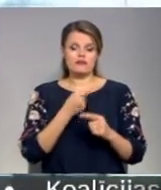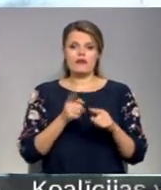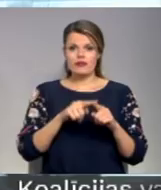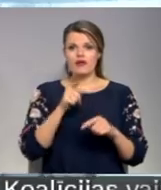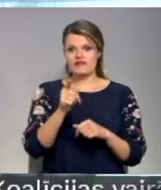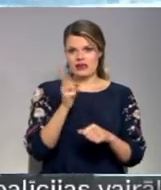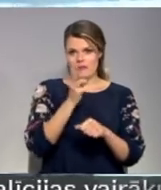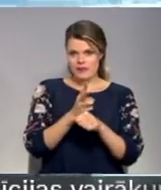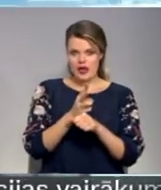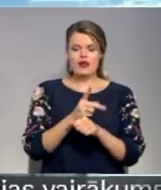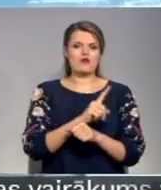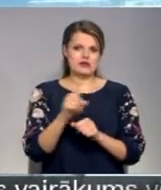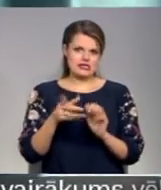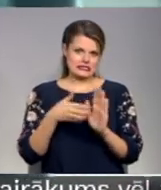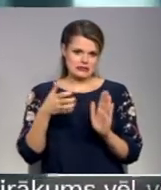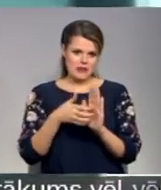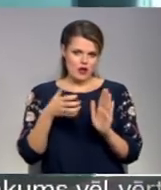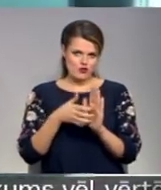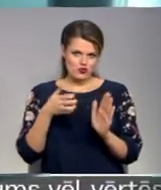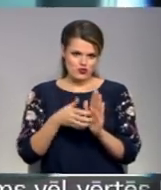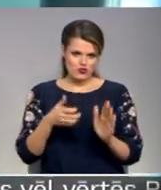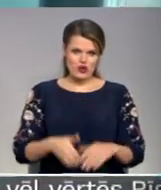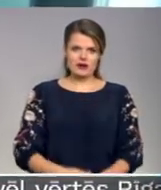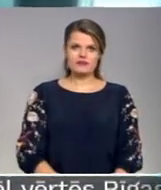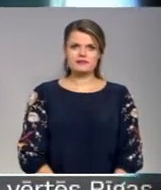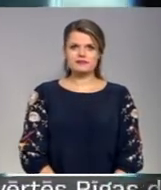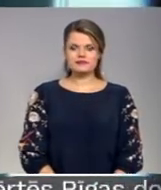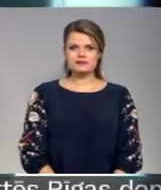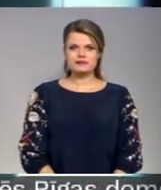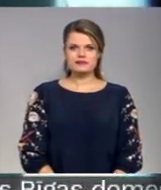pienākums ir arī to izmantot. Elīna Lapiņa, Reinis Žagariņš, Vidzemes televīzija.